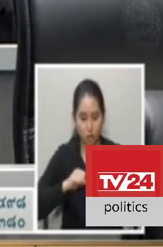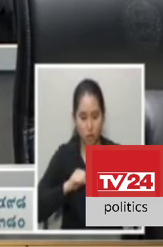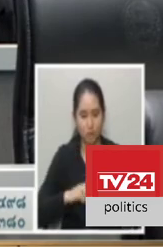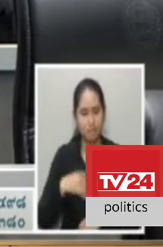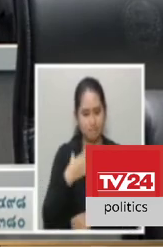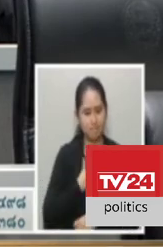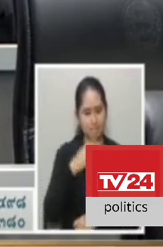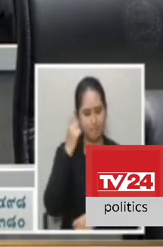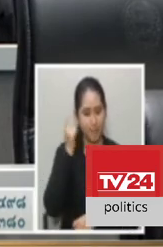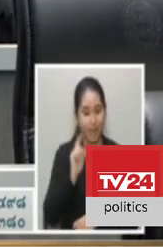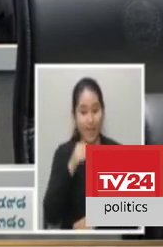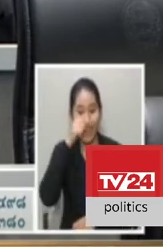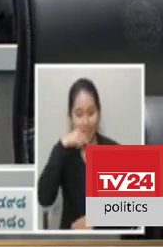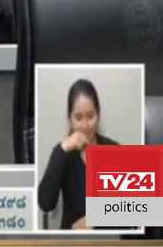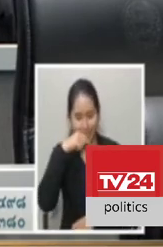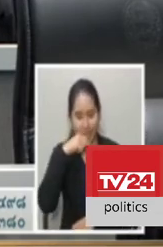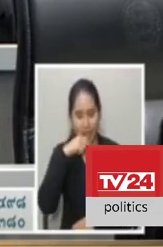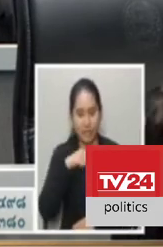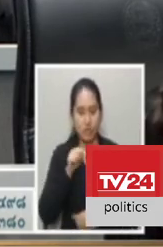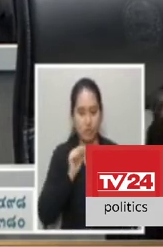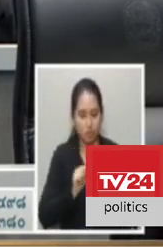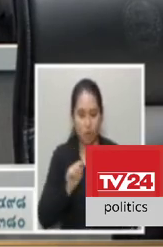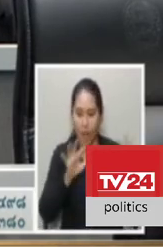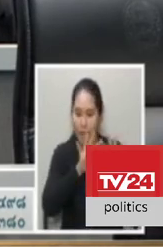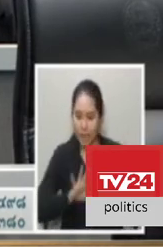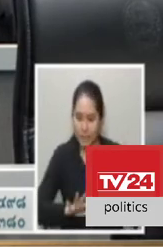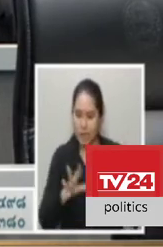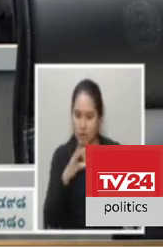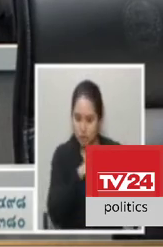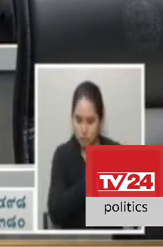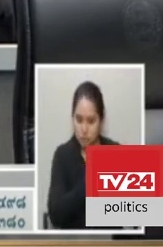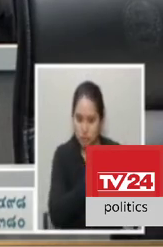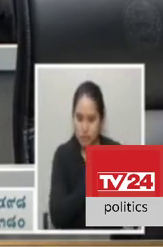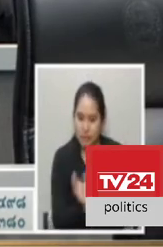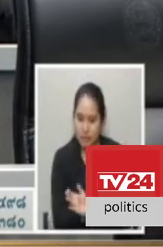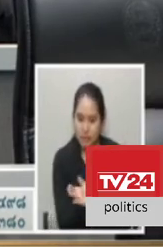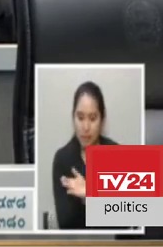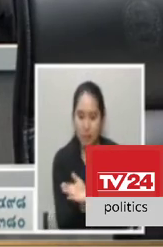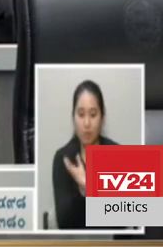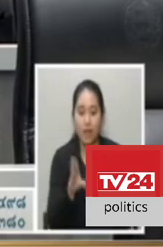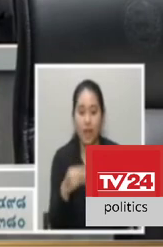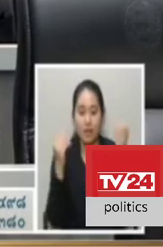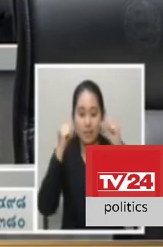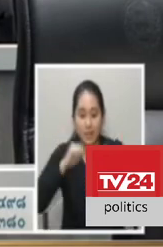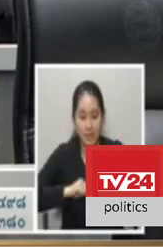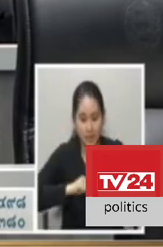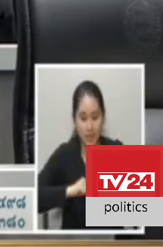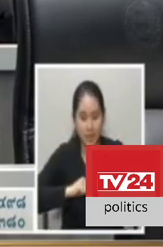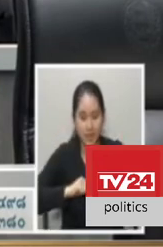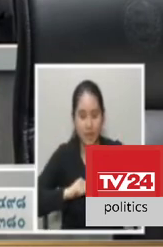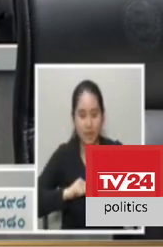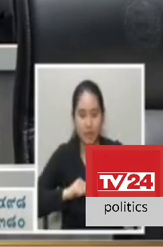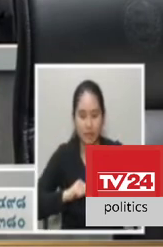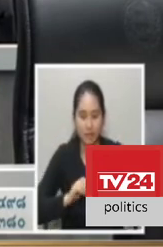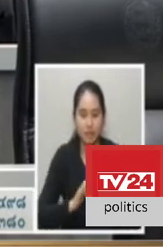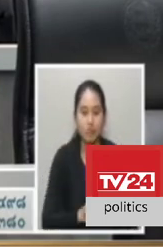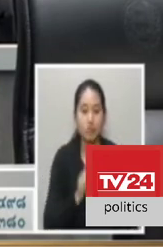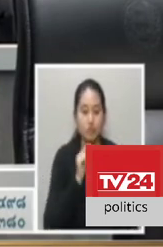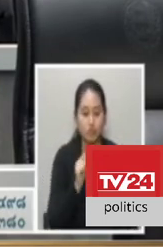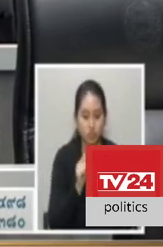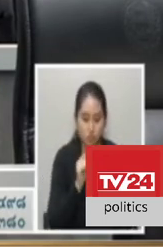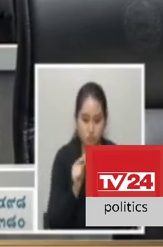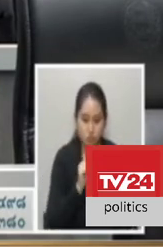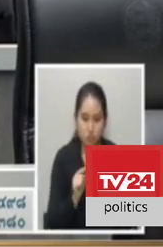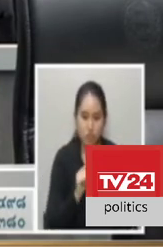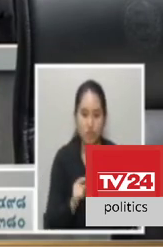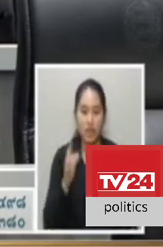ใช้ศักยภาพภายใต้เวทีอาเซียนซัมมิตครั้งนี้ในการผลักดันให้มีมติจากผู้นำเพื่อเร่งการเจรจาความตกลงอ